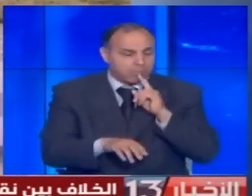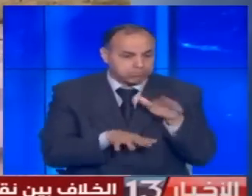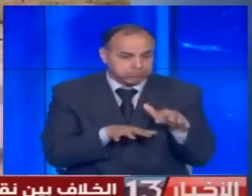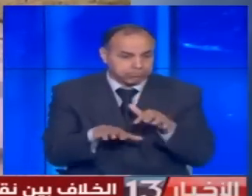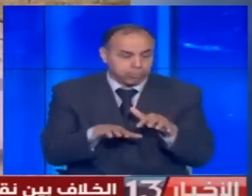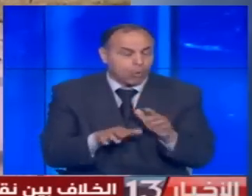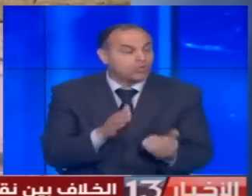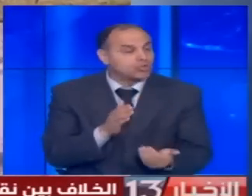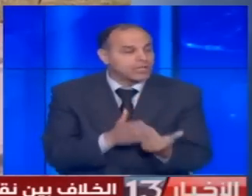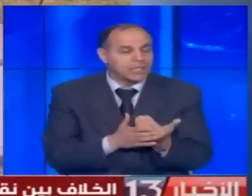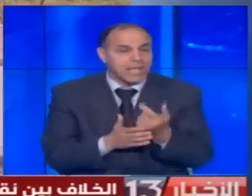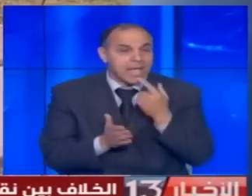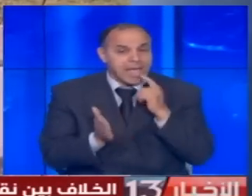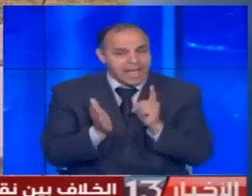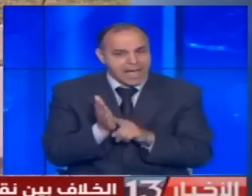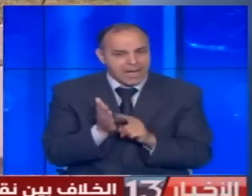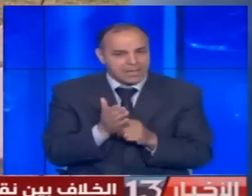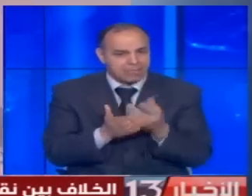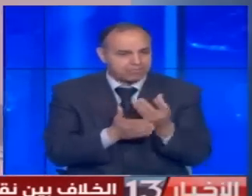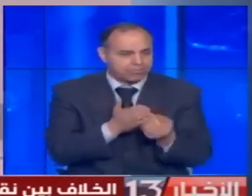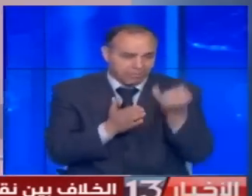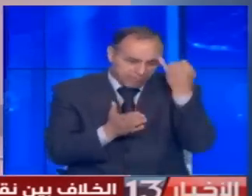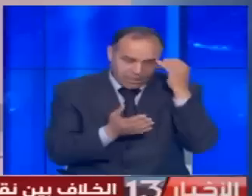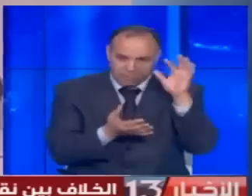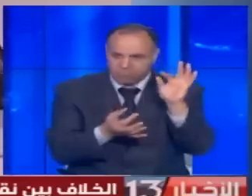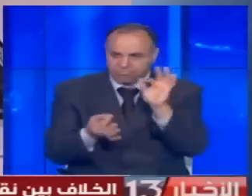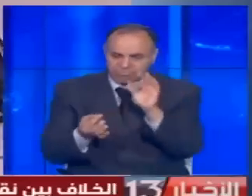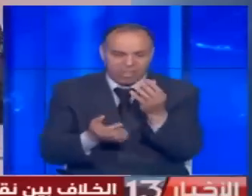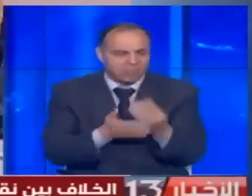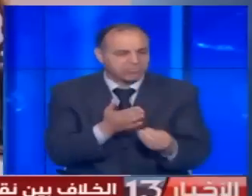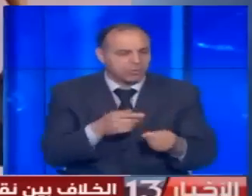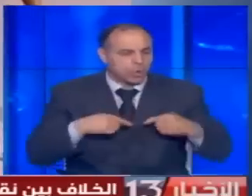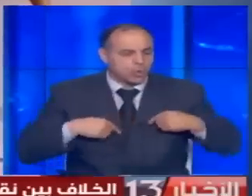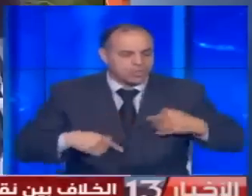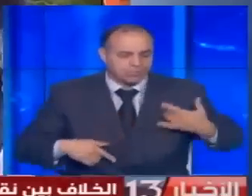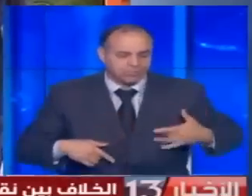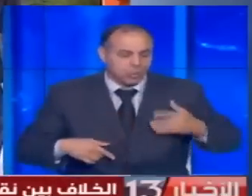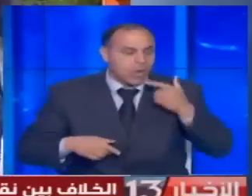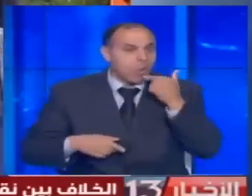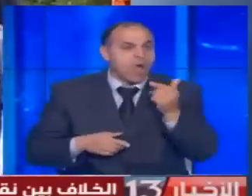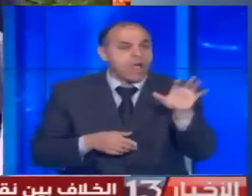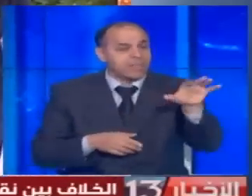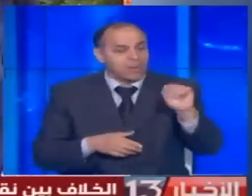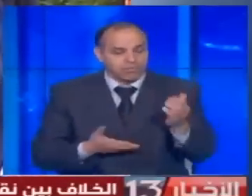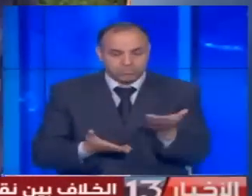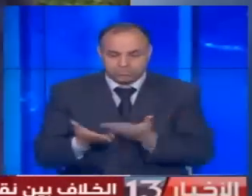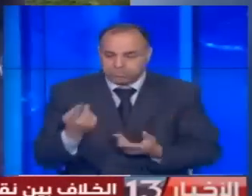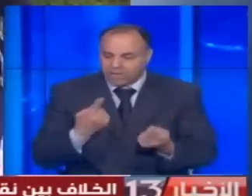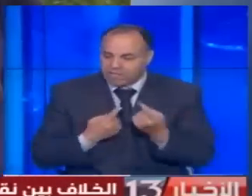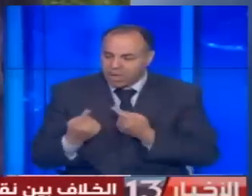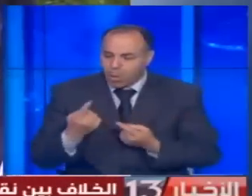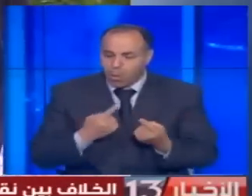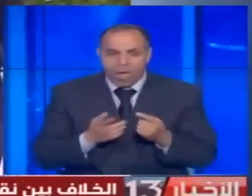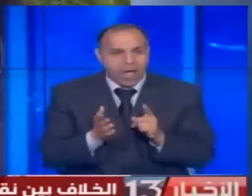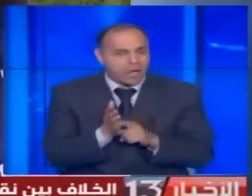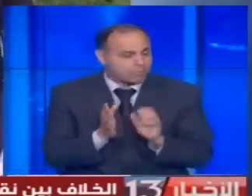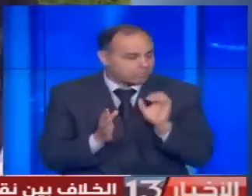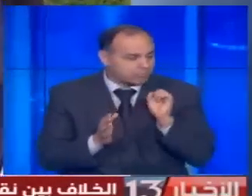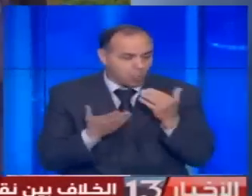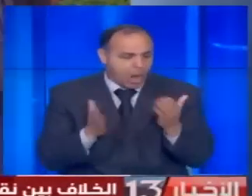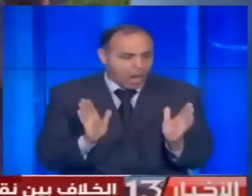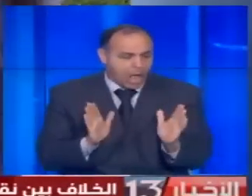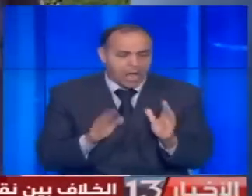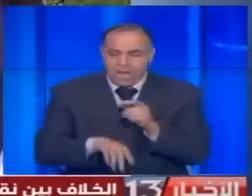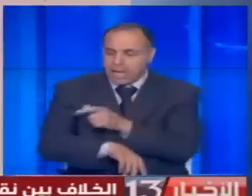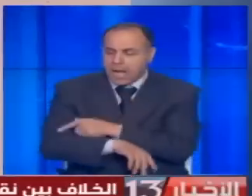الجديد اكدت غياب مقترحات جديده من قبل الحكومه او دعوه للتفاوض غير مشروط كما تطالب نقابه